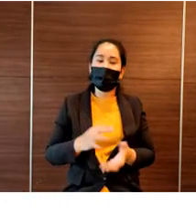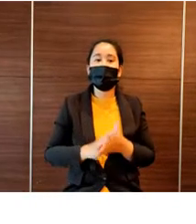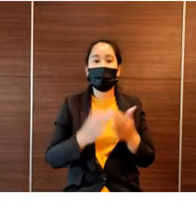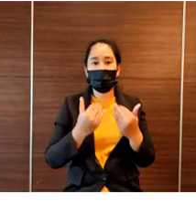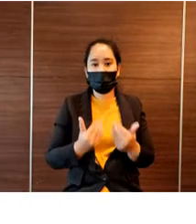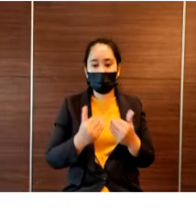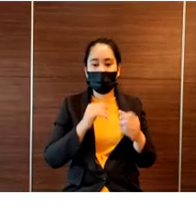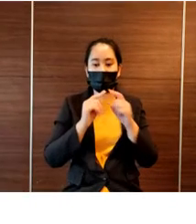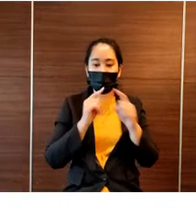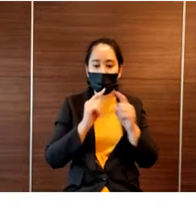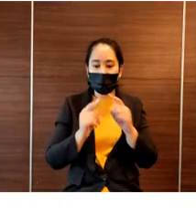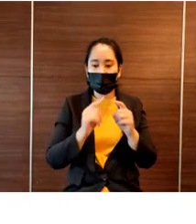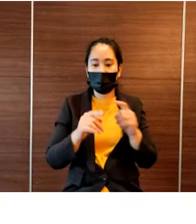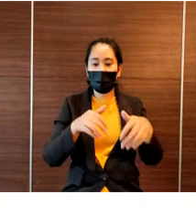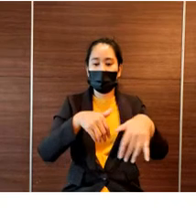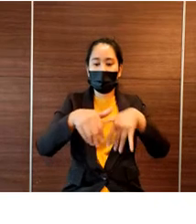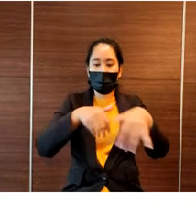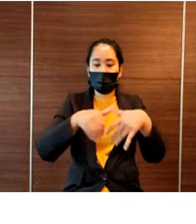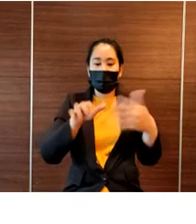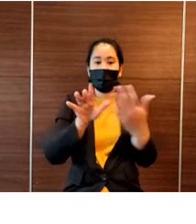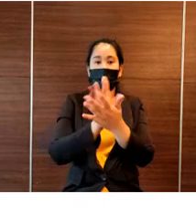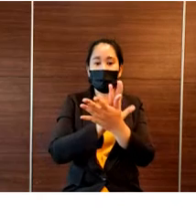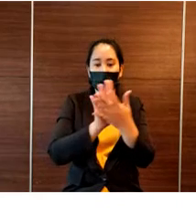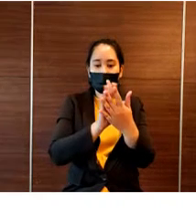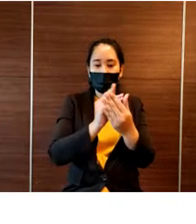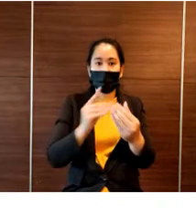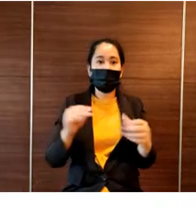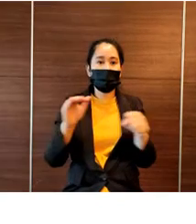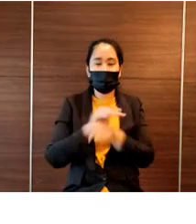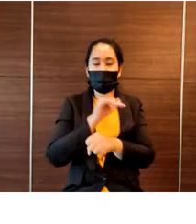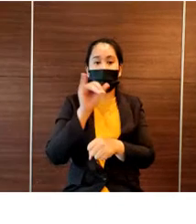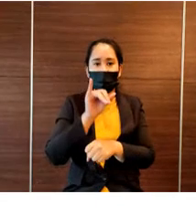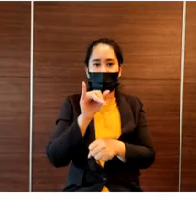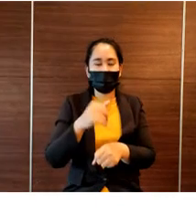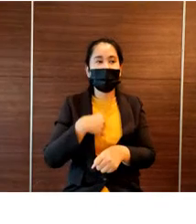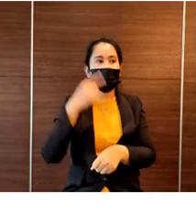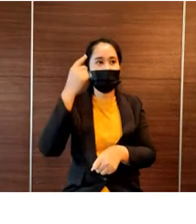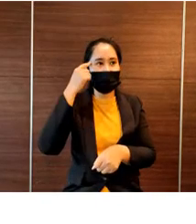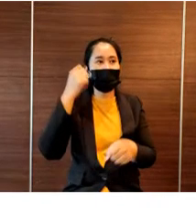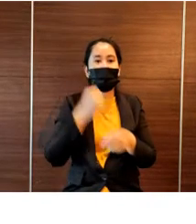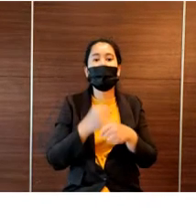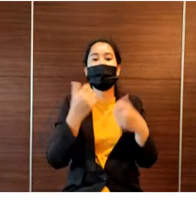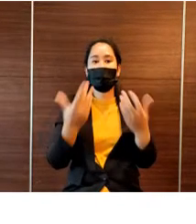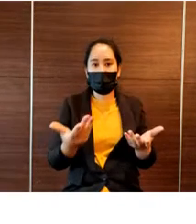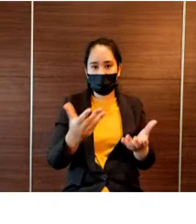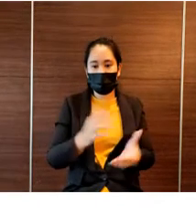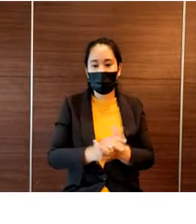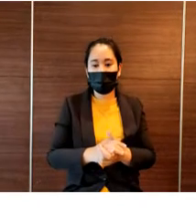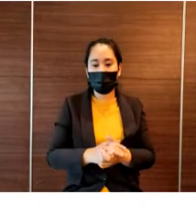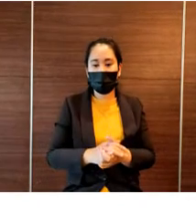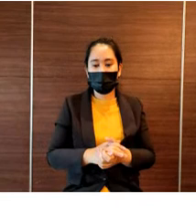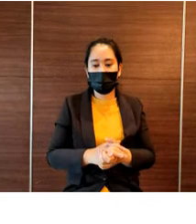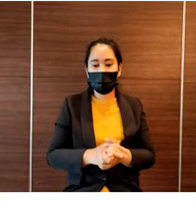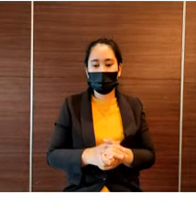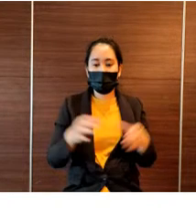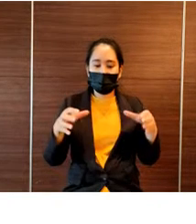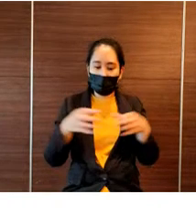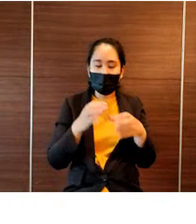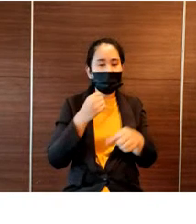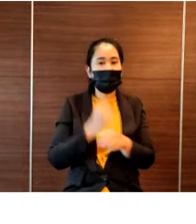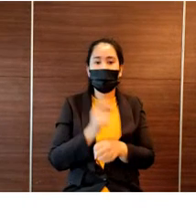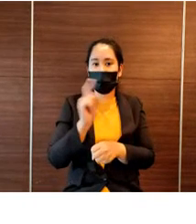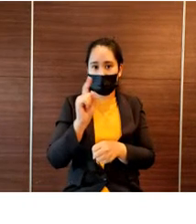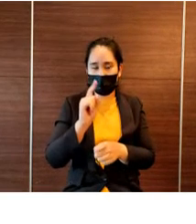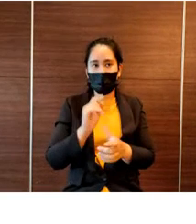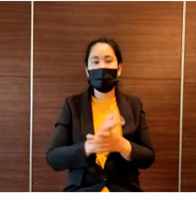นส่วนหนึ่งของชุมชนเราแต่เรายังเข้าไม่ได้แล้วเราจะทาร์เก็ตให้มันยิงไปให้ถึงเนี่ยเราจะต้องเข้าถึงแบบไหนนะ